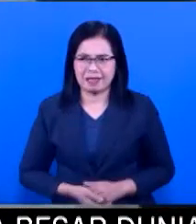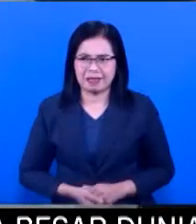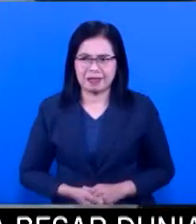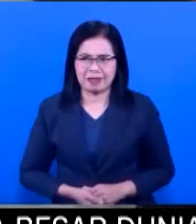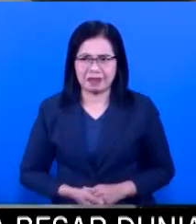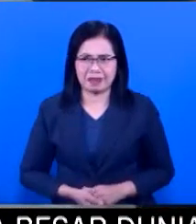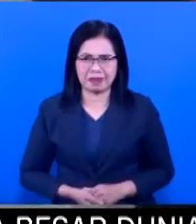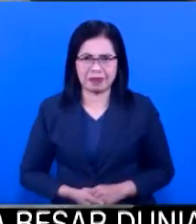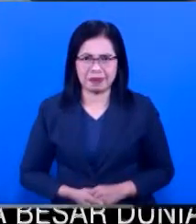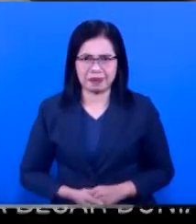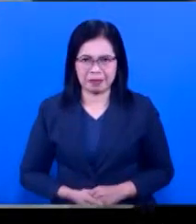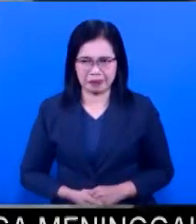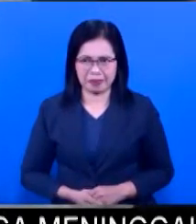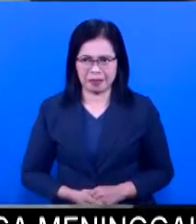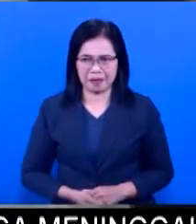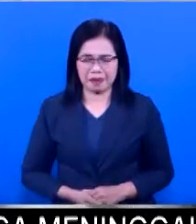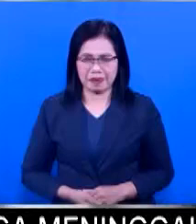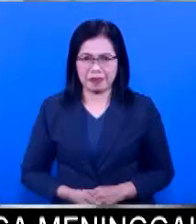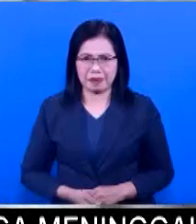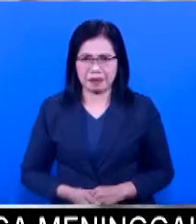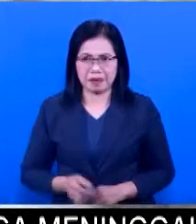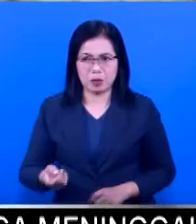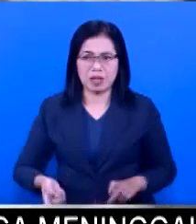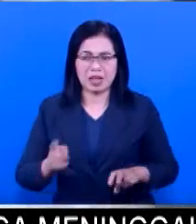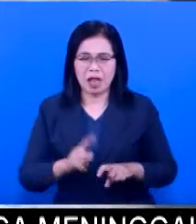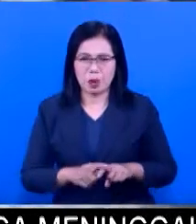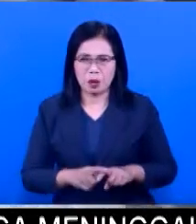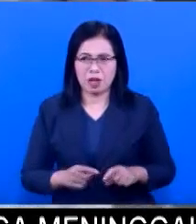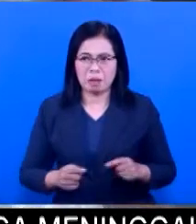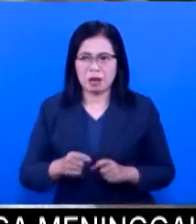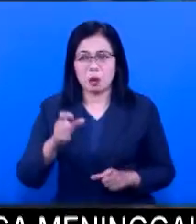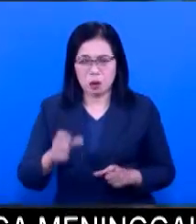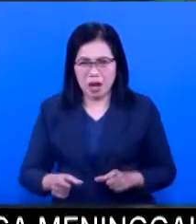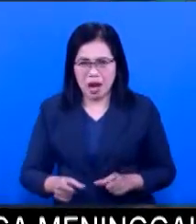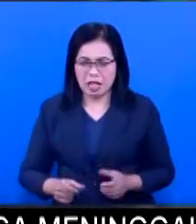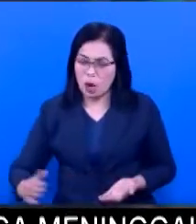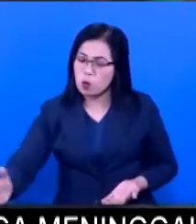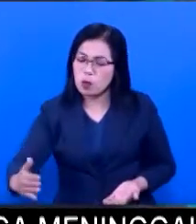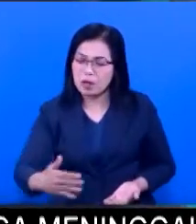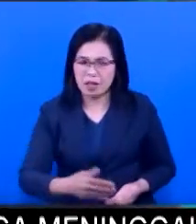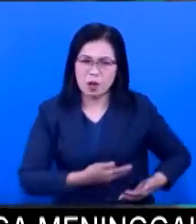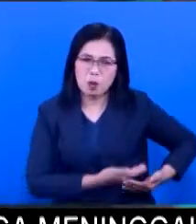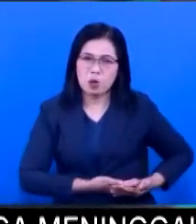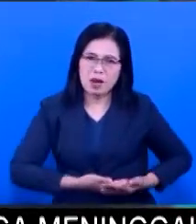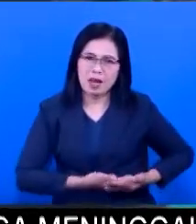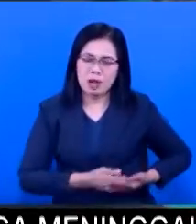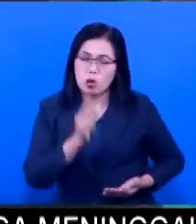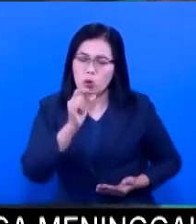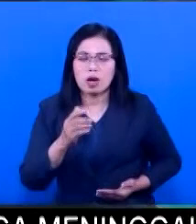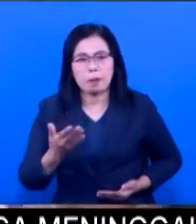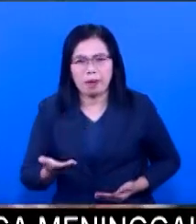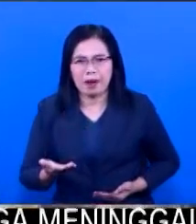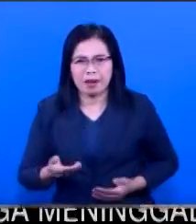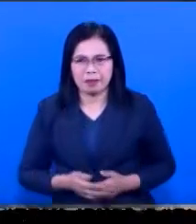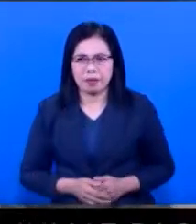Itu sih tergantung kembali kepada orang yang mengadopsinya, tujuannya dia mengadopsi boneka itu untuk apa.